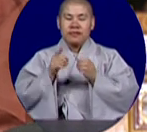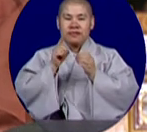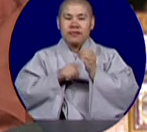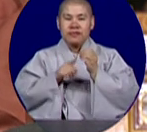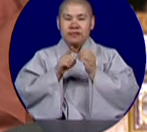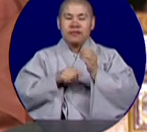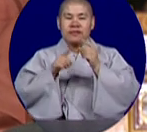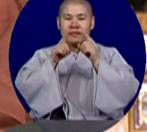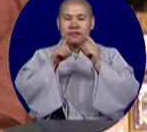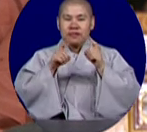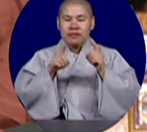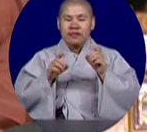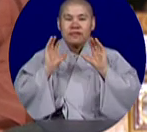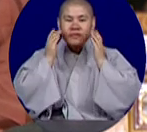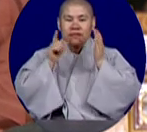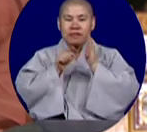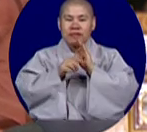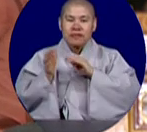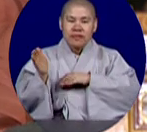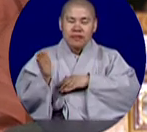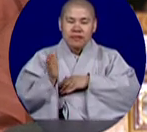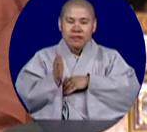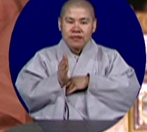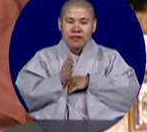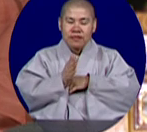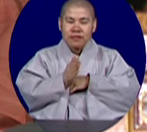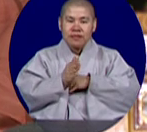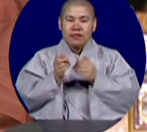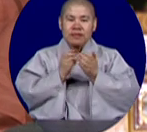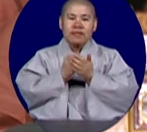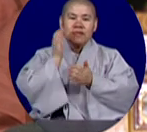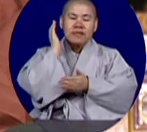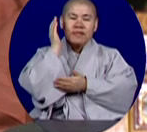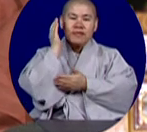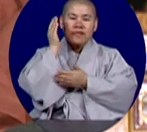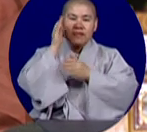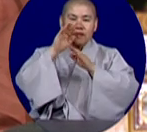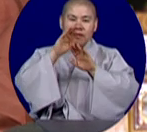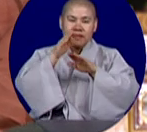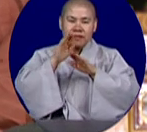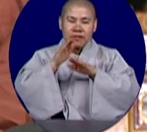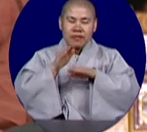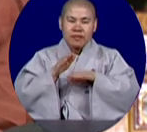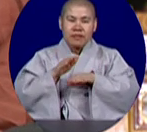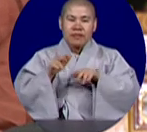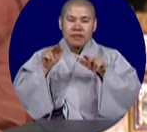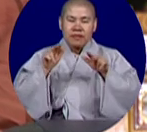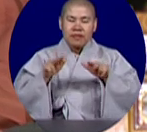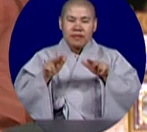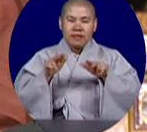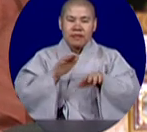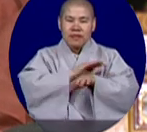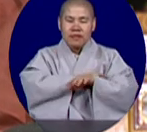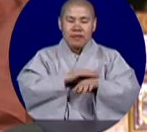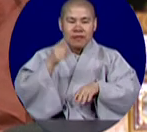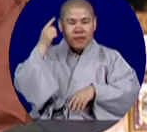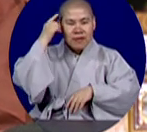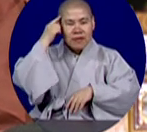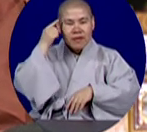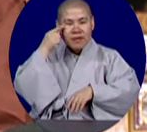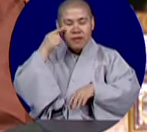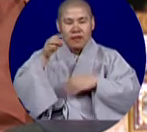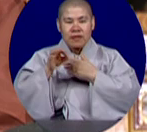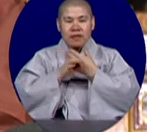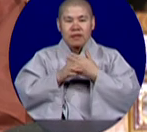절에서 어릴 때부터 쭉 하신 법문을 가만히 지금 와서 돌아보면,